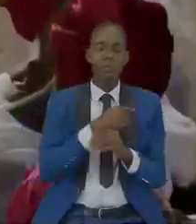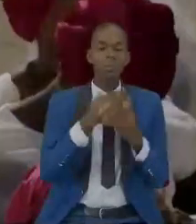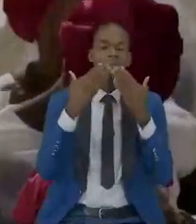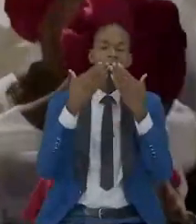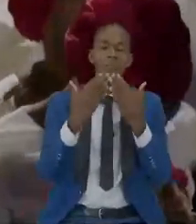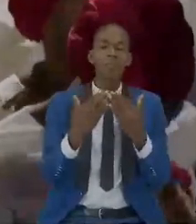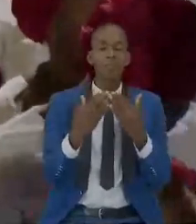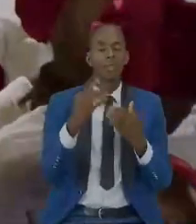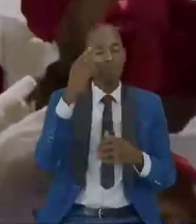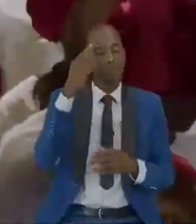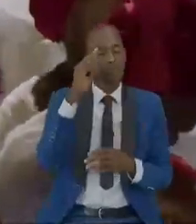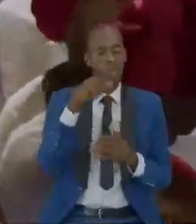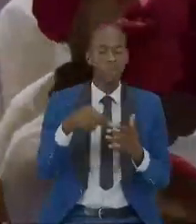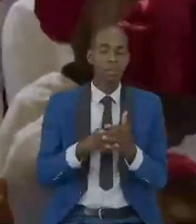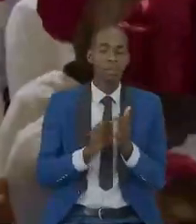Père,